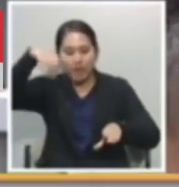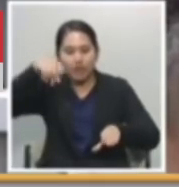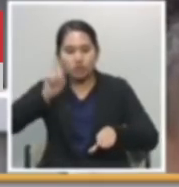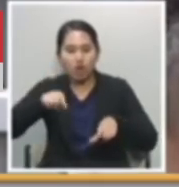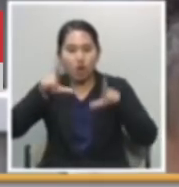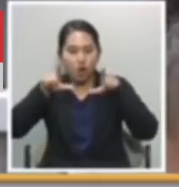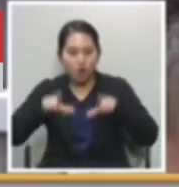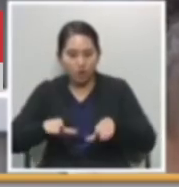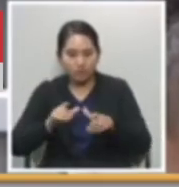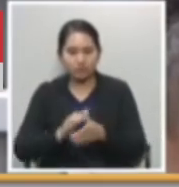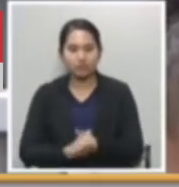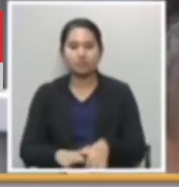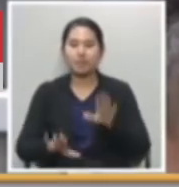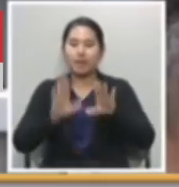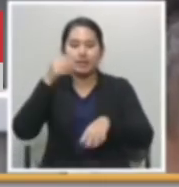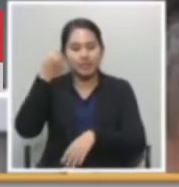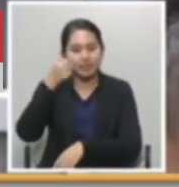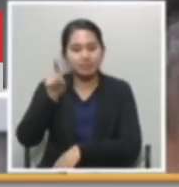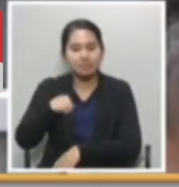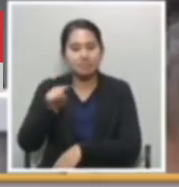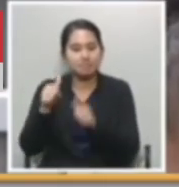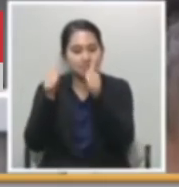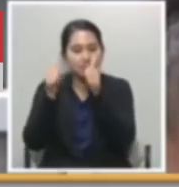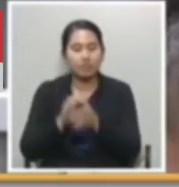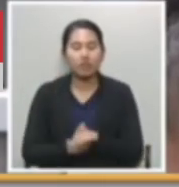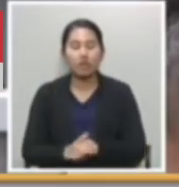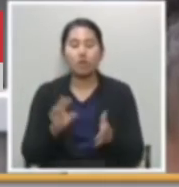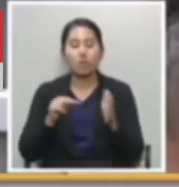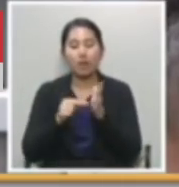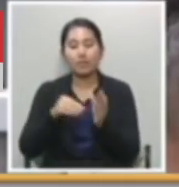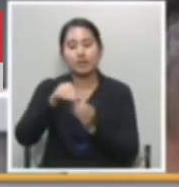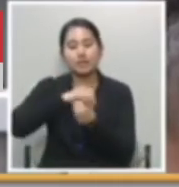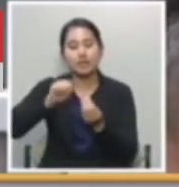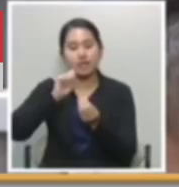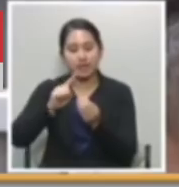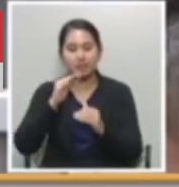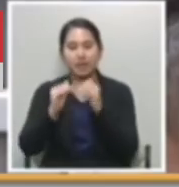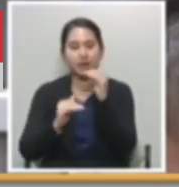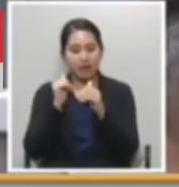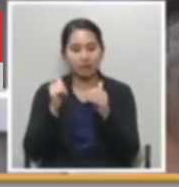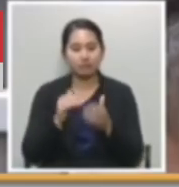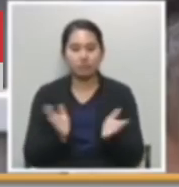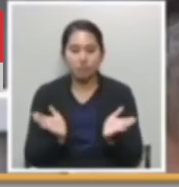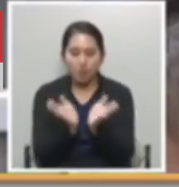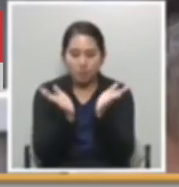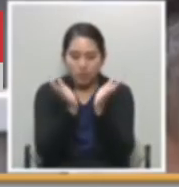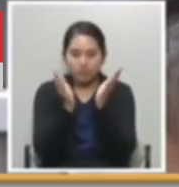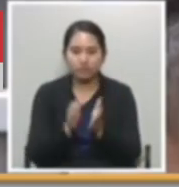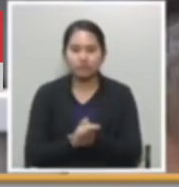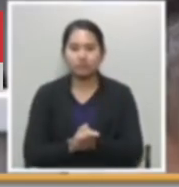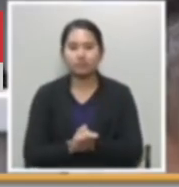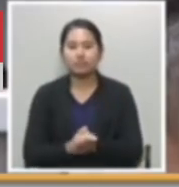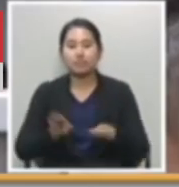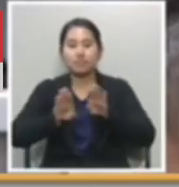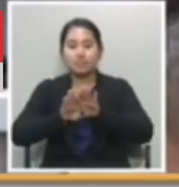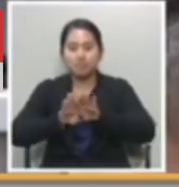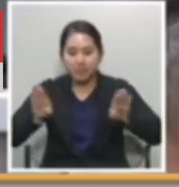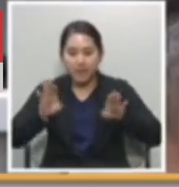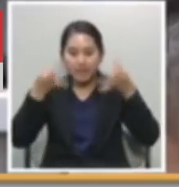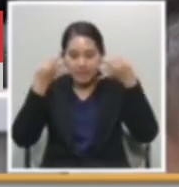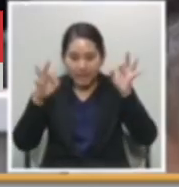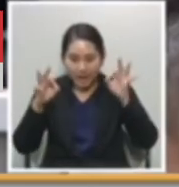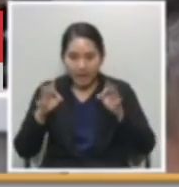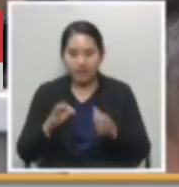ไฟอาจจะลดน้อยหน่อยก็ได้สัก 10% ก็ยังดีนี่คือการกระตุ้นเศรษฐกิจที่แท้จริงแล้วก็เปิดเสรีได้ไหมแอลกอฮอล์ไม่